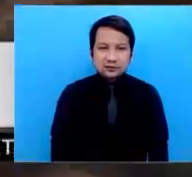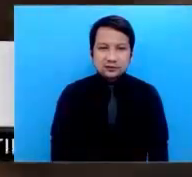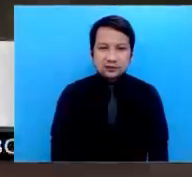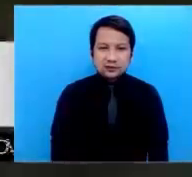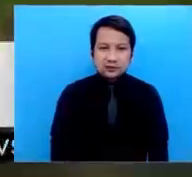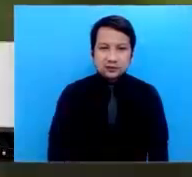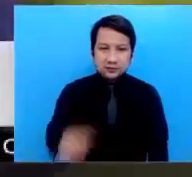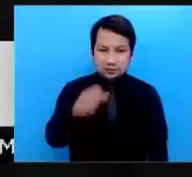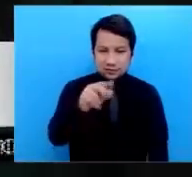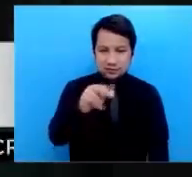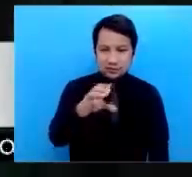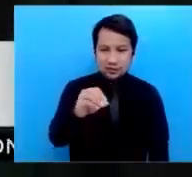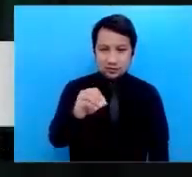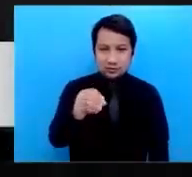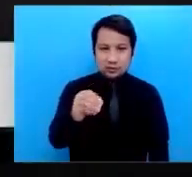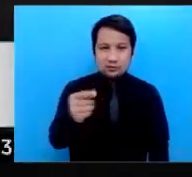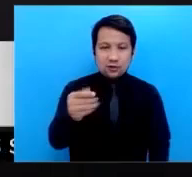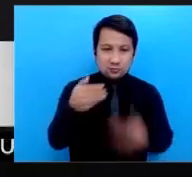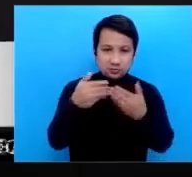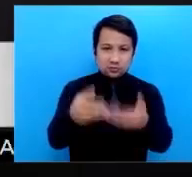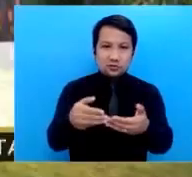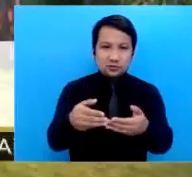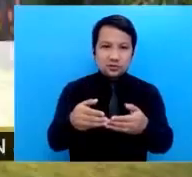Encanto fever is still on.